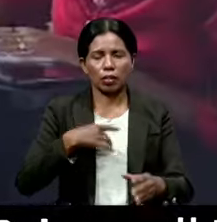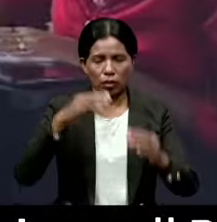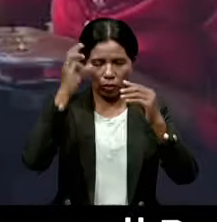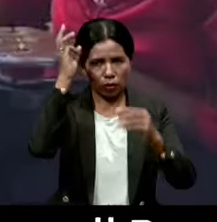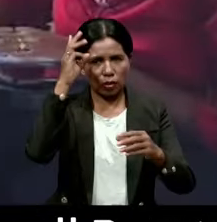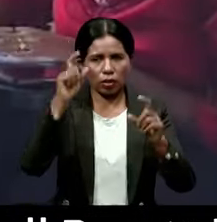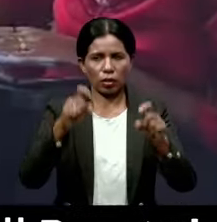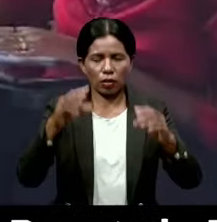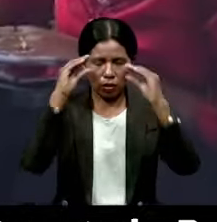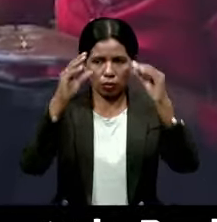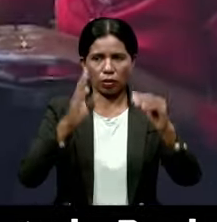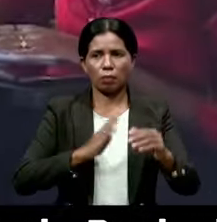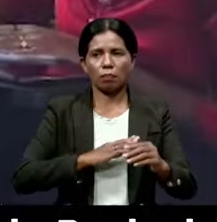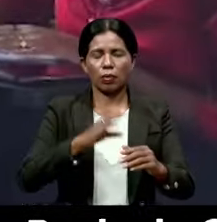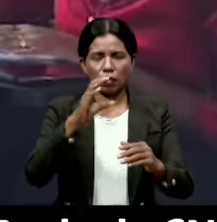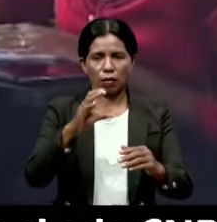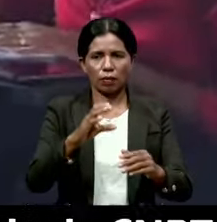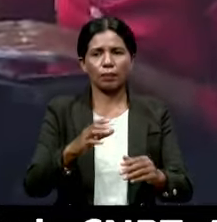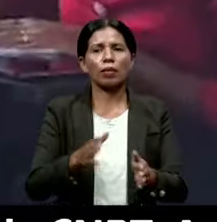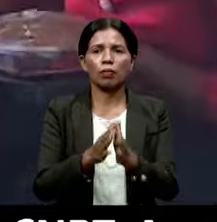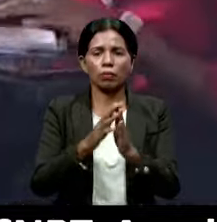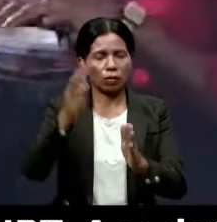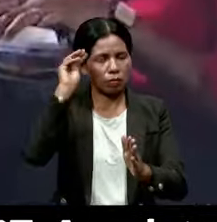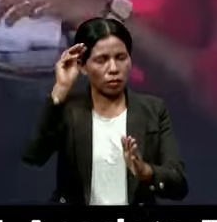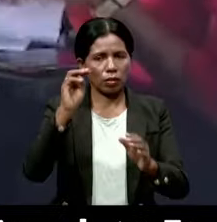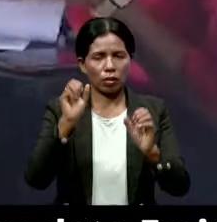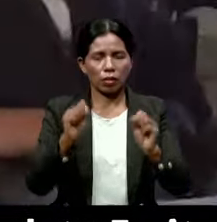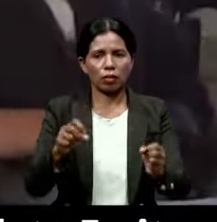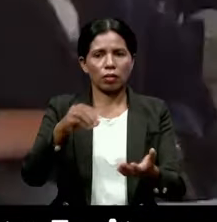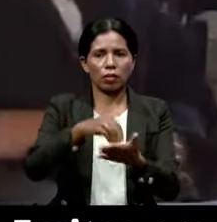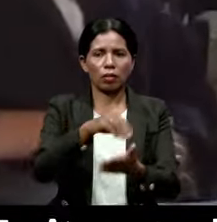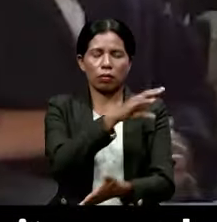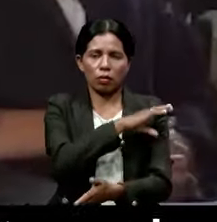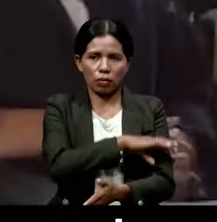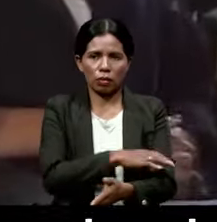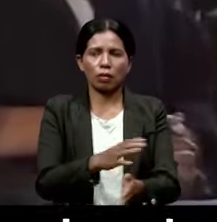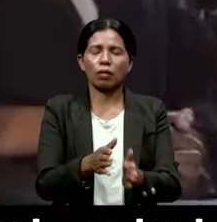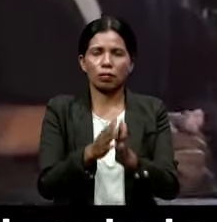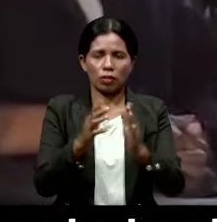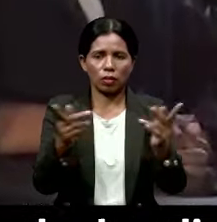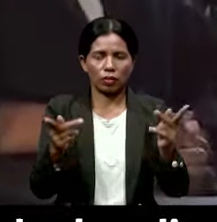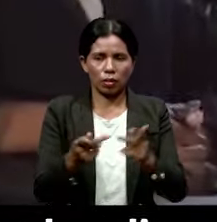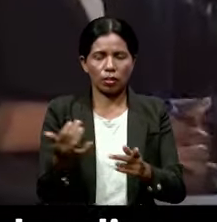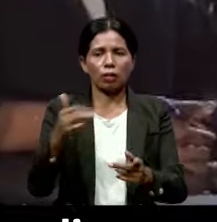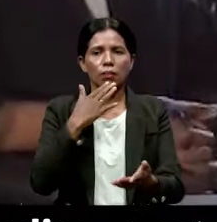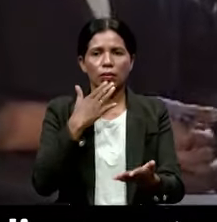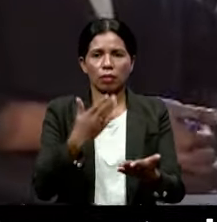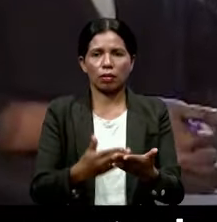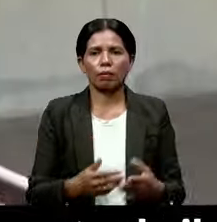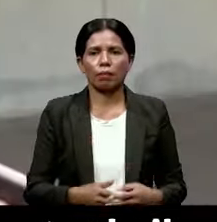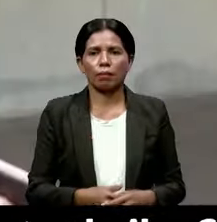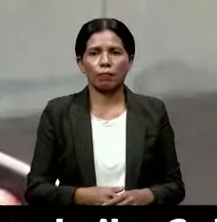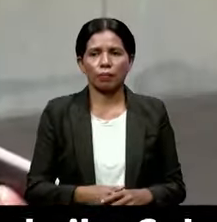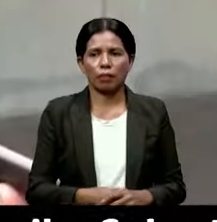que hanorin ia baukau tamba ne husu ba ministério atu garante segurança no husu fating nebe seguro